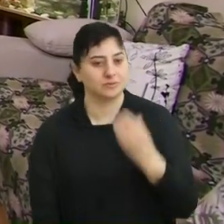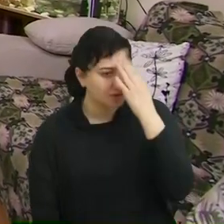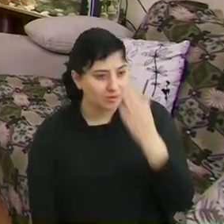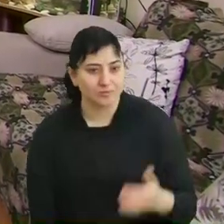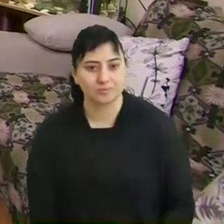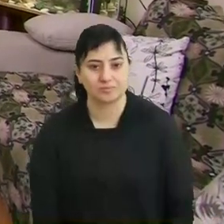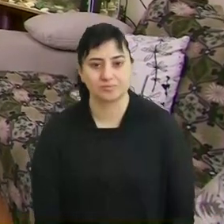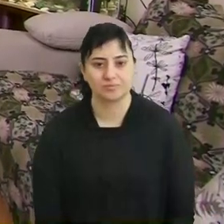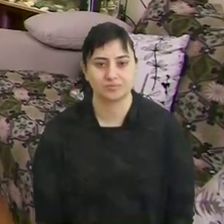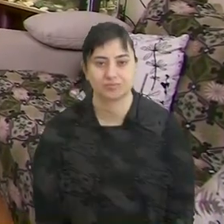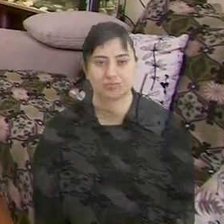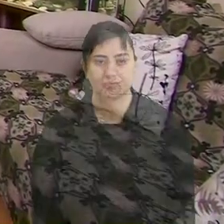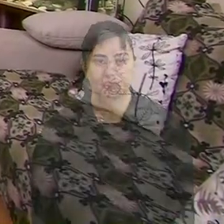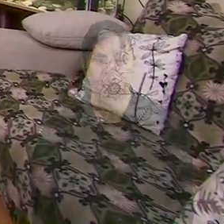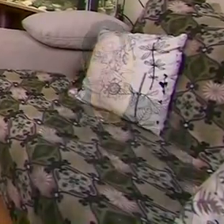efendim.